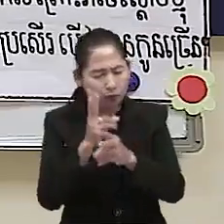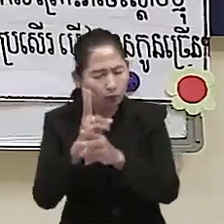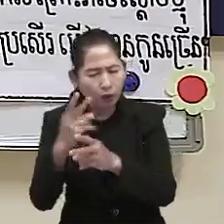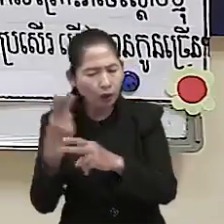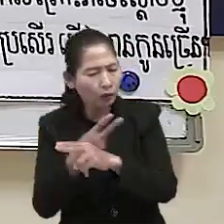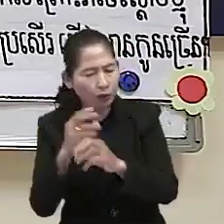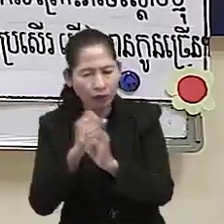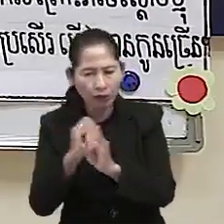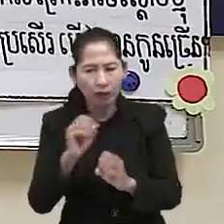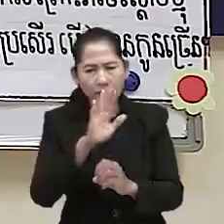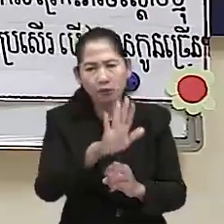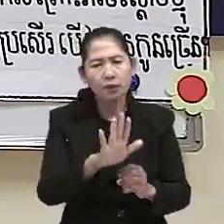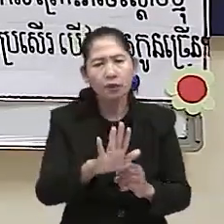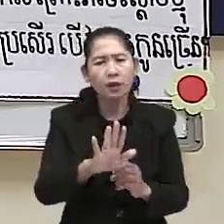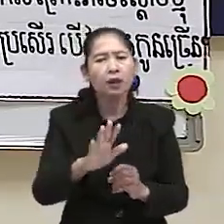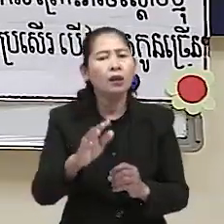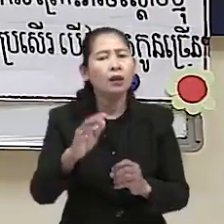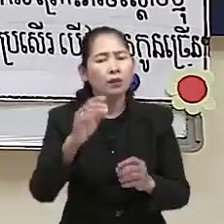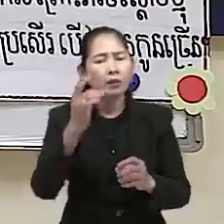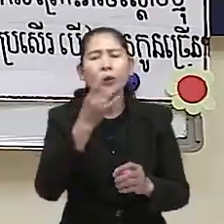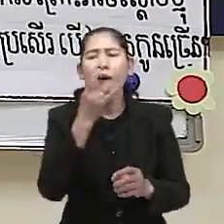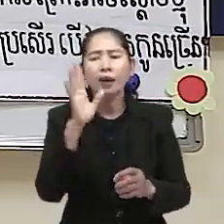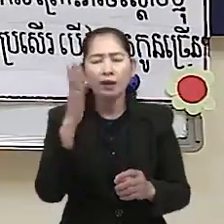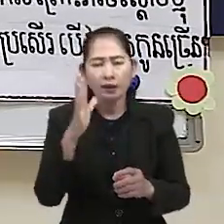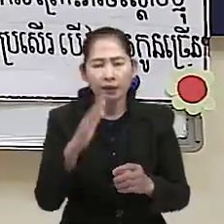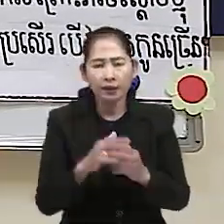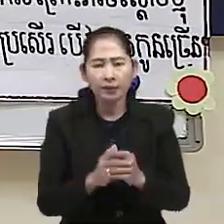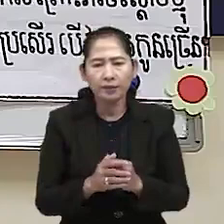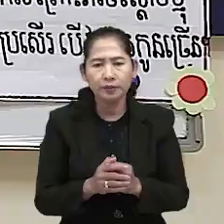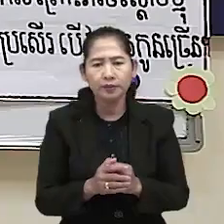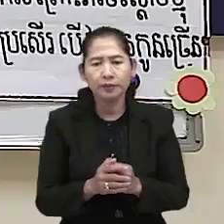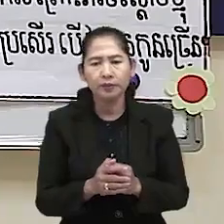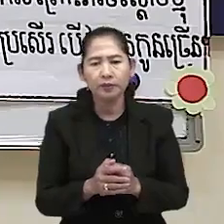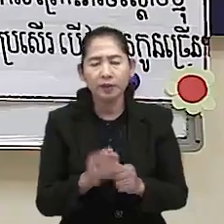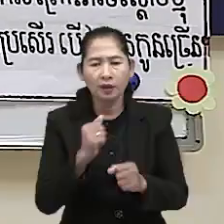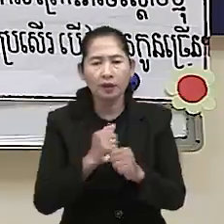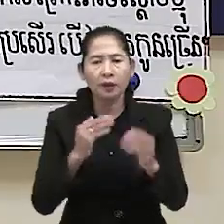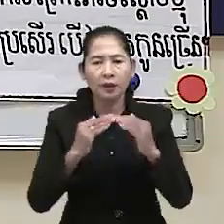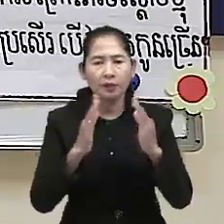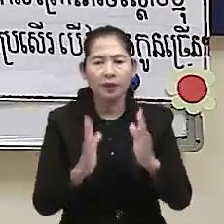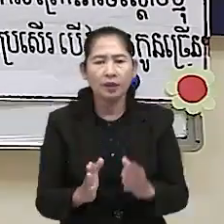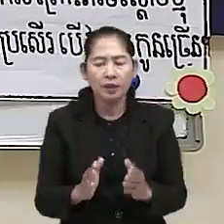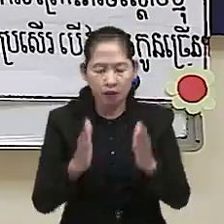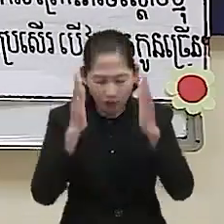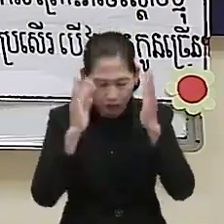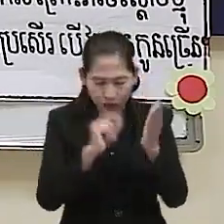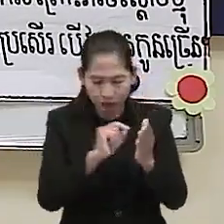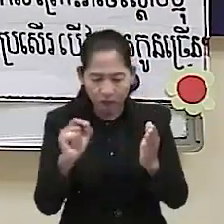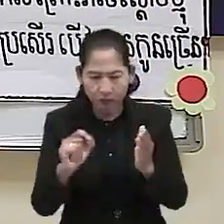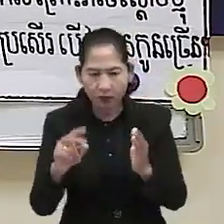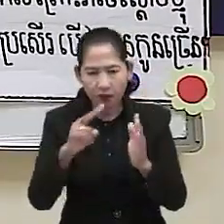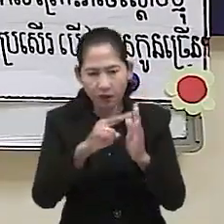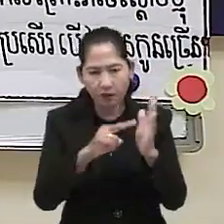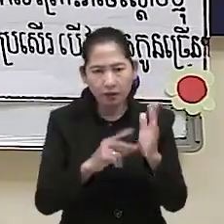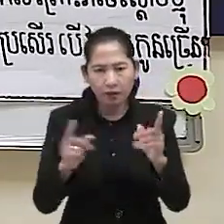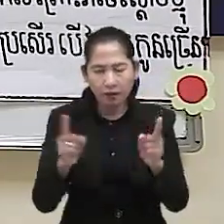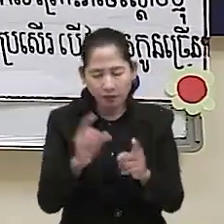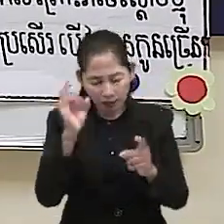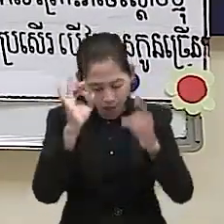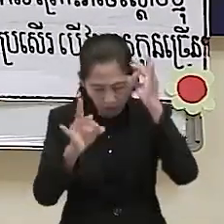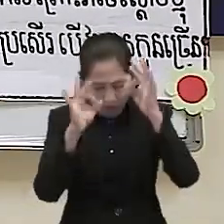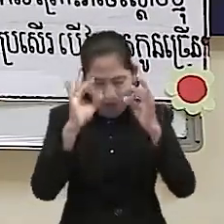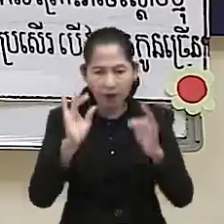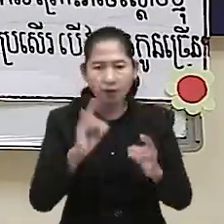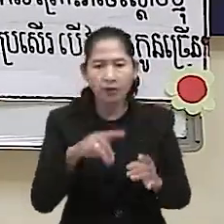ត្តបន្ថែមគឺកូនមិនអាចរៀនពូកែបានទេណាកូនណាអញ្ចឹងកិច្ចការផ្ទះរបស់អ្នកគ្រូចូលសរសេរអត្ថបទខ្លីមួយពណ៌នា